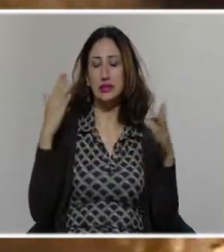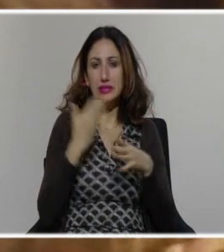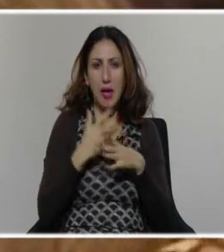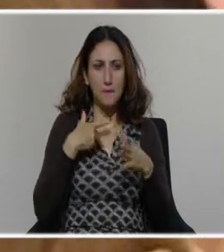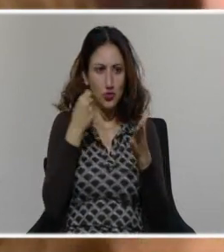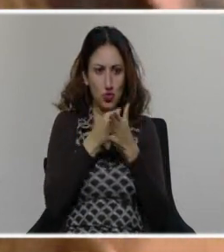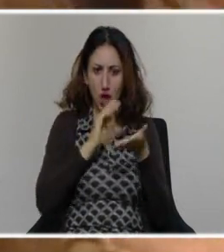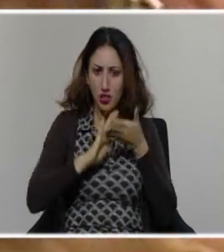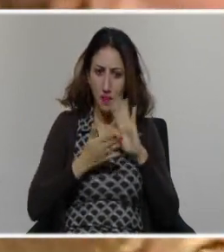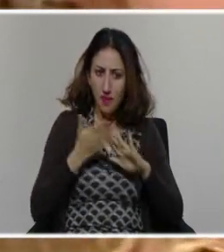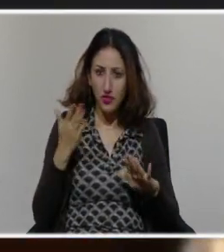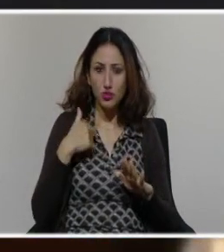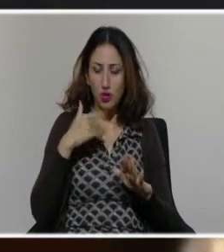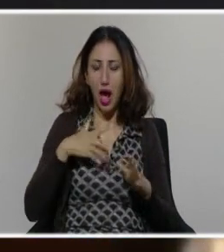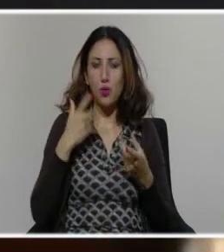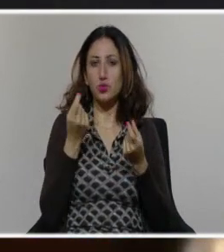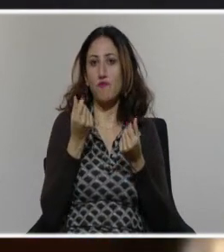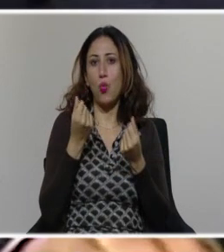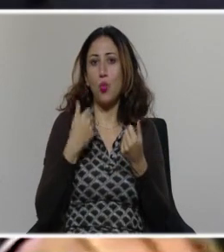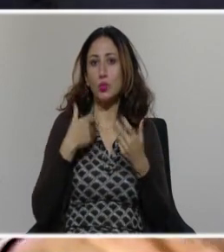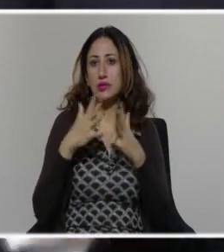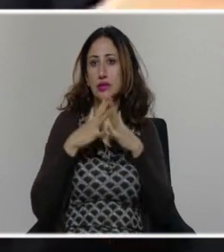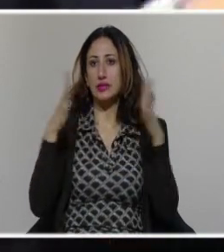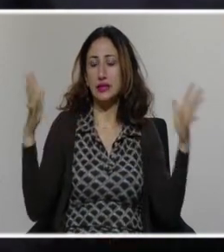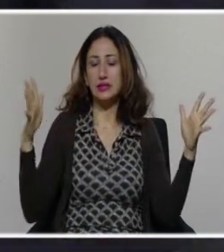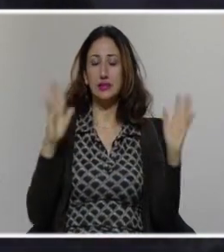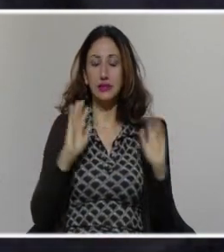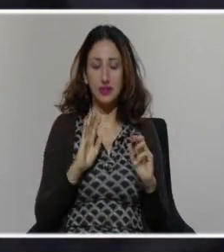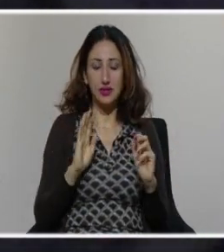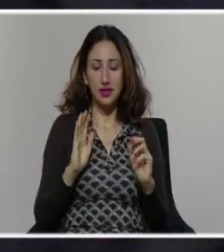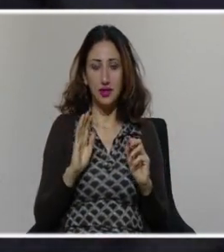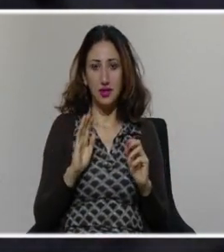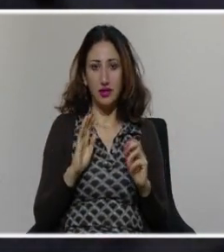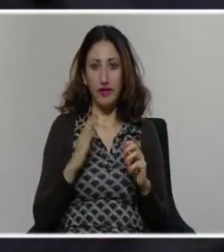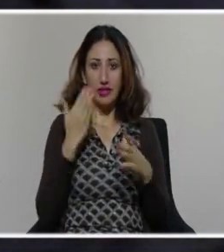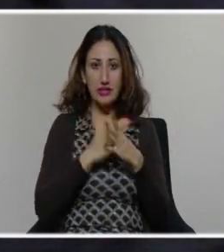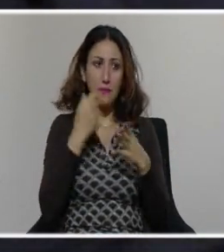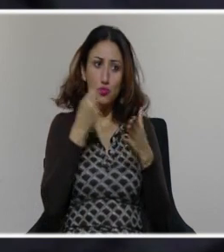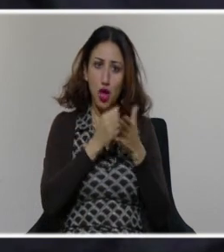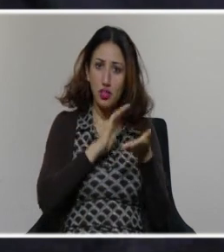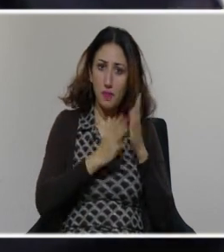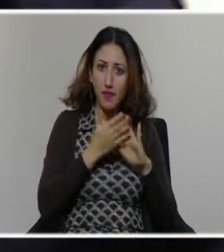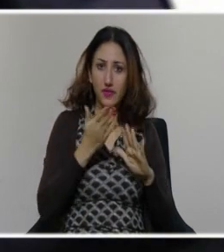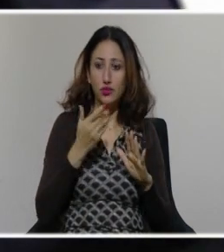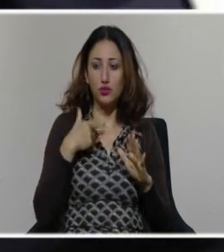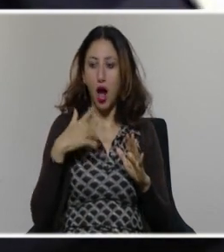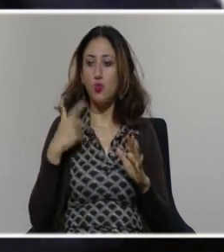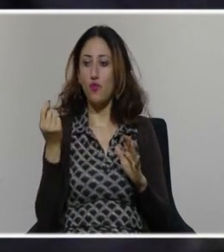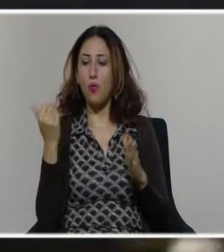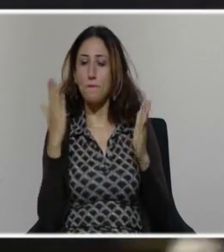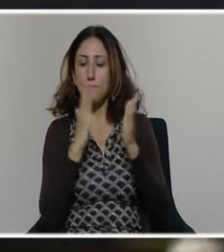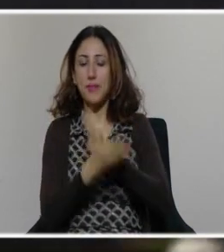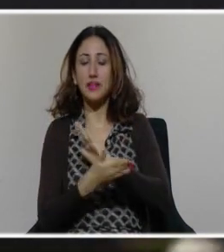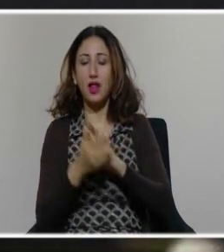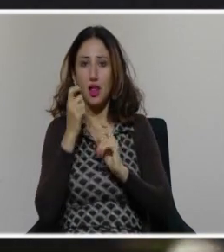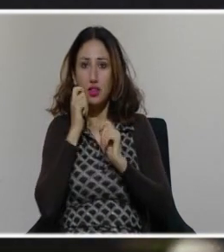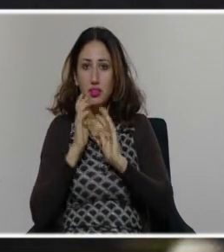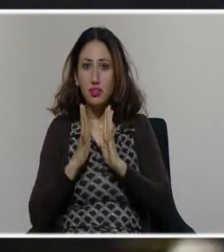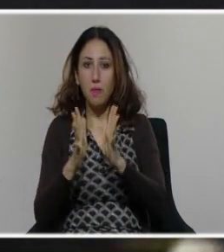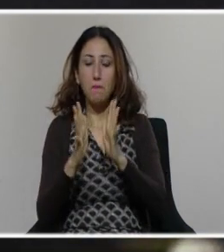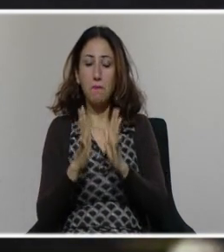بالفلوس أنا ممكن أبقى أحسن من كل دول، وعوض اللي أنا ما خدتوش من خلال العلم ومن خلال أن أنا